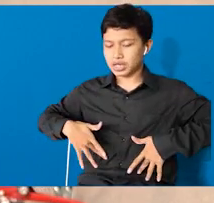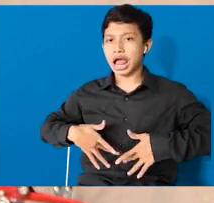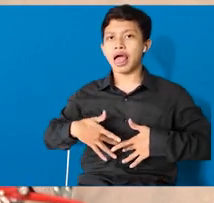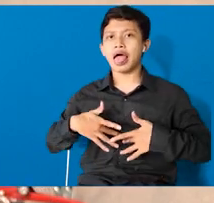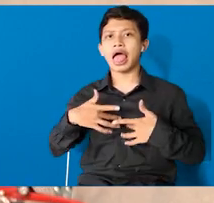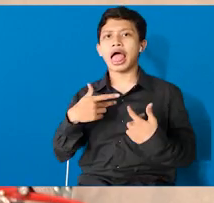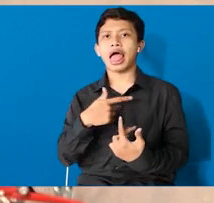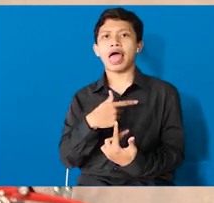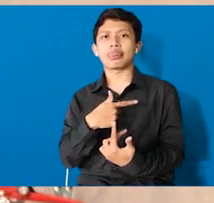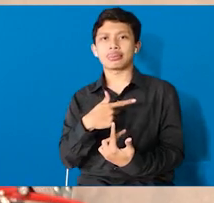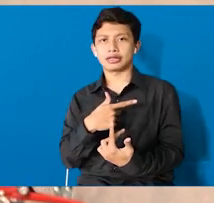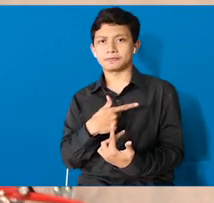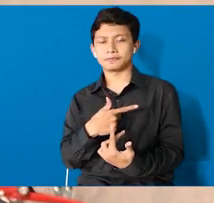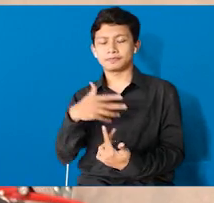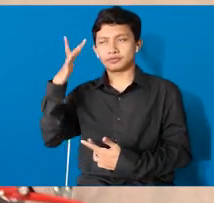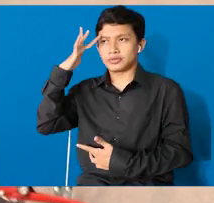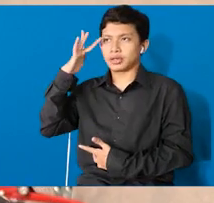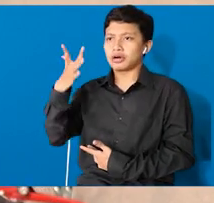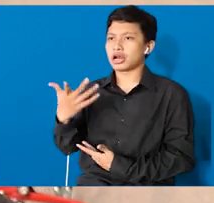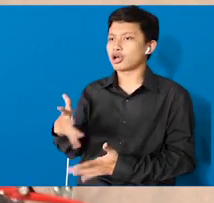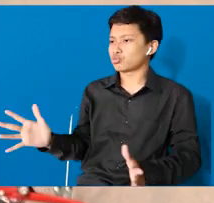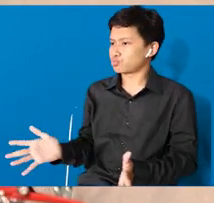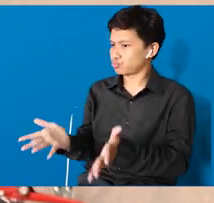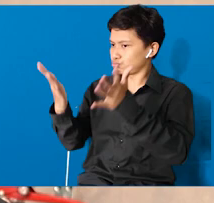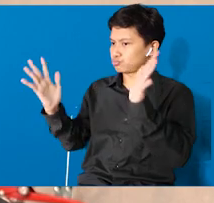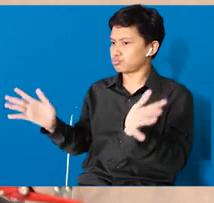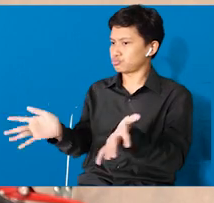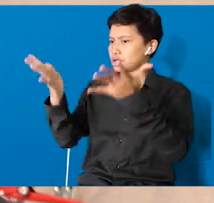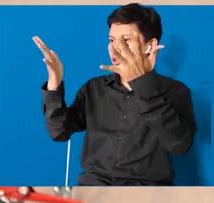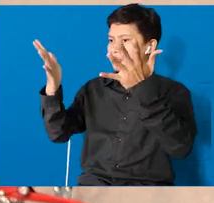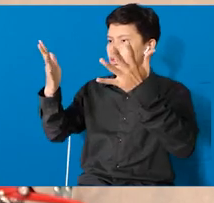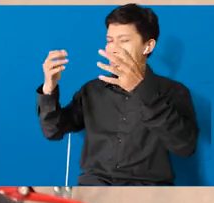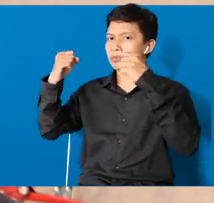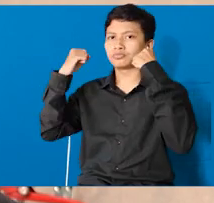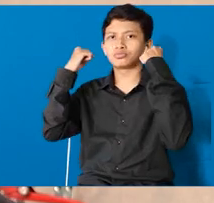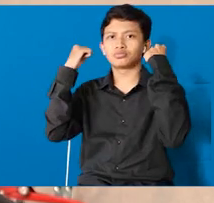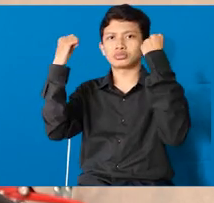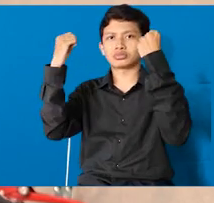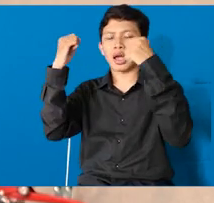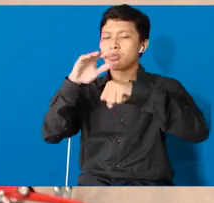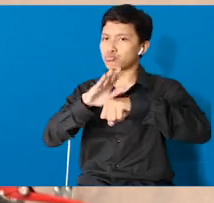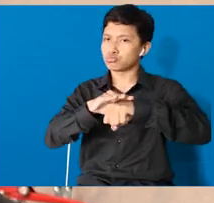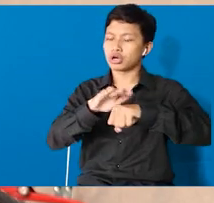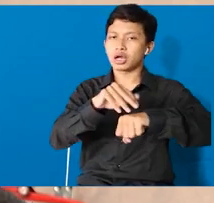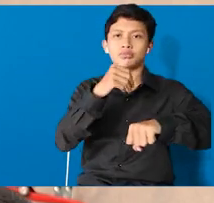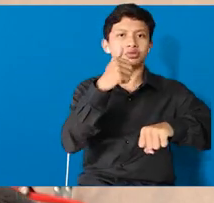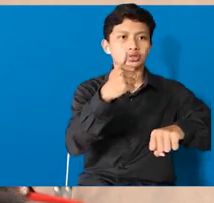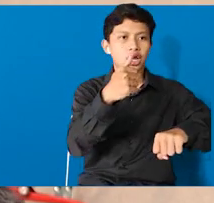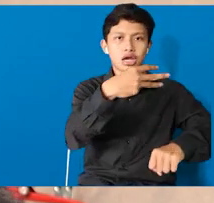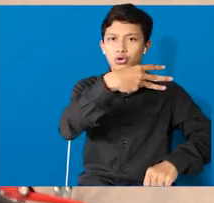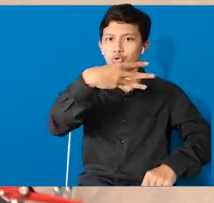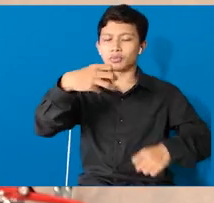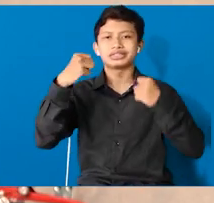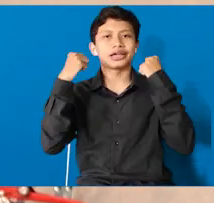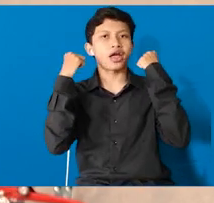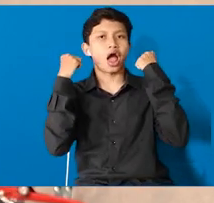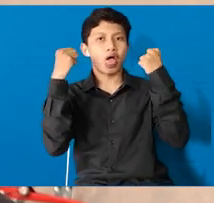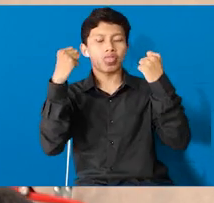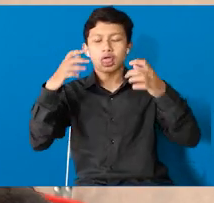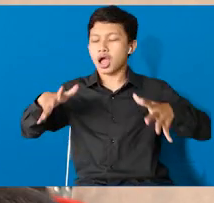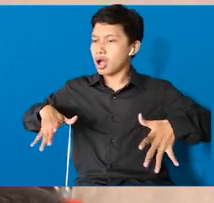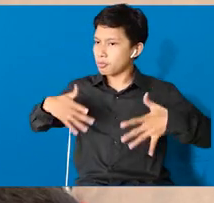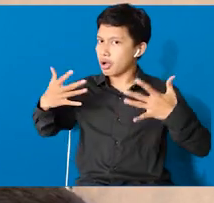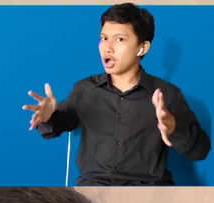adalah memberdayakan yang tidak berdaya menjadi berbudaya, berekonomi, sehat,